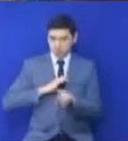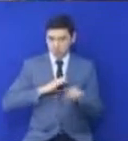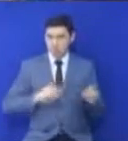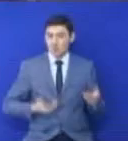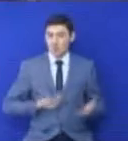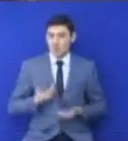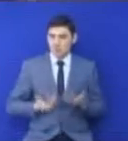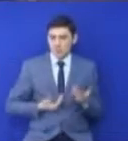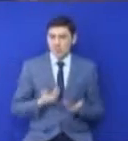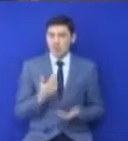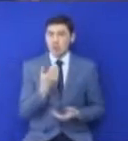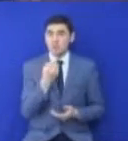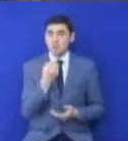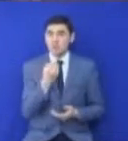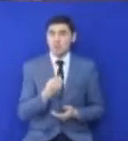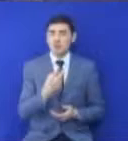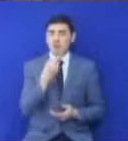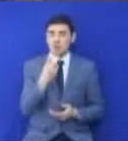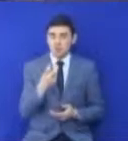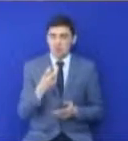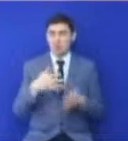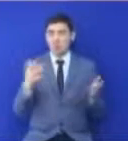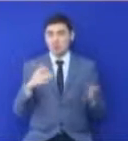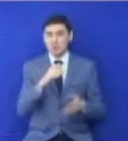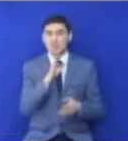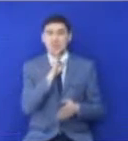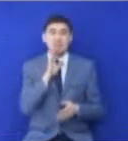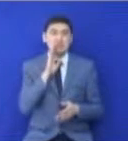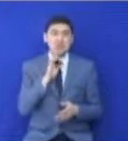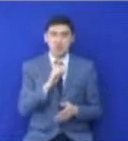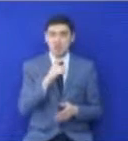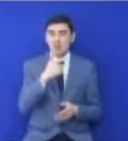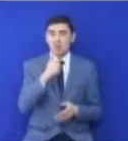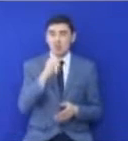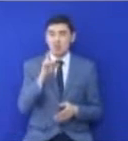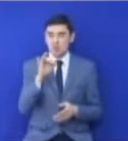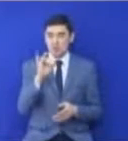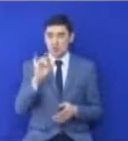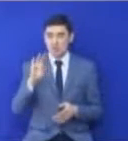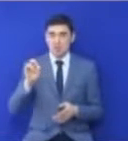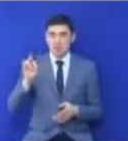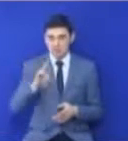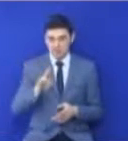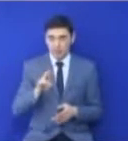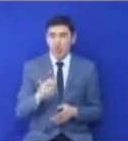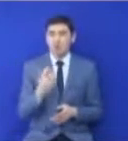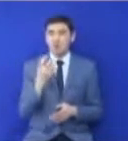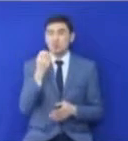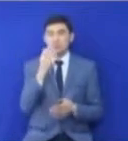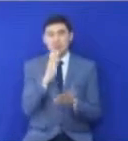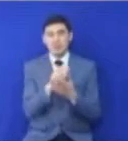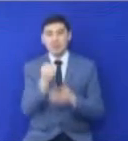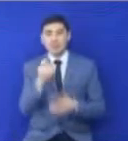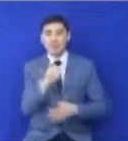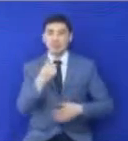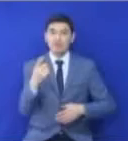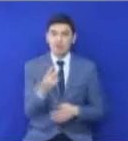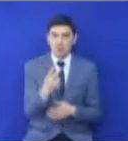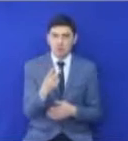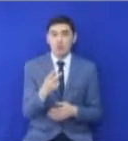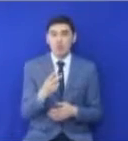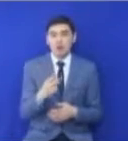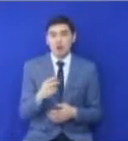Сондай-ақ 262 адам батыр ана мәртебесіне ие. Бұған қоса 314 әйел бірінші және екінші дәрежелі ана